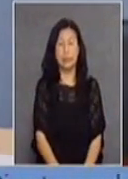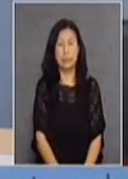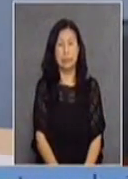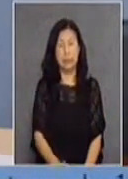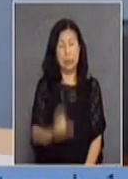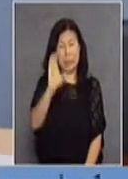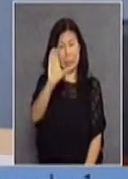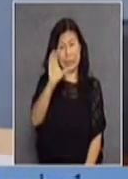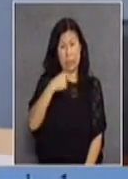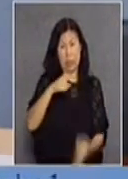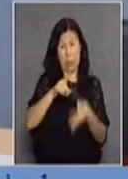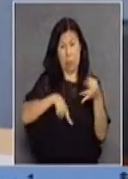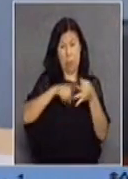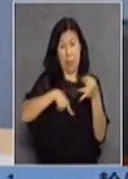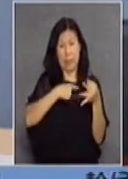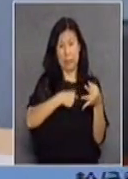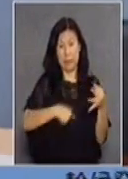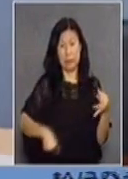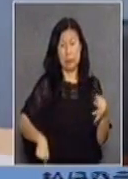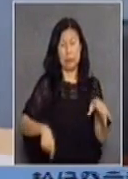陳茂波議員咧，就喺呢個